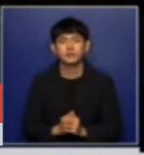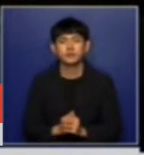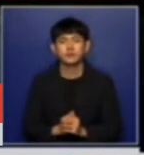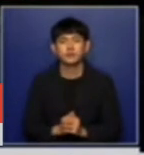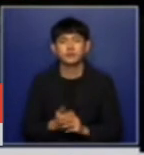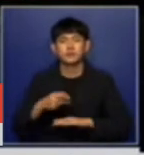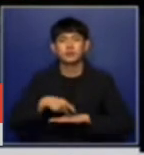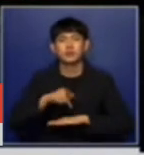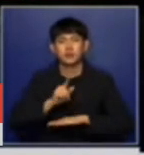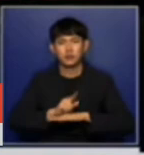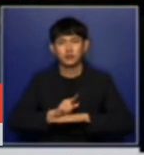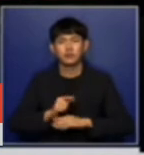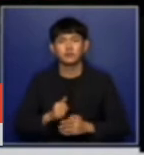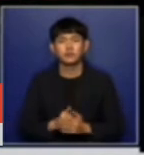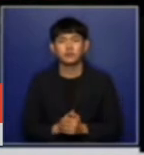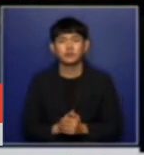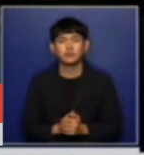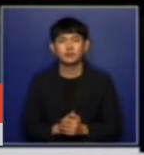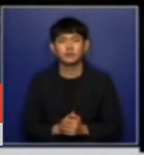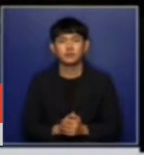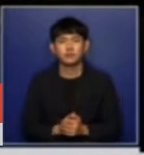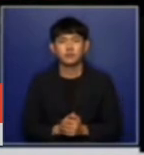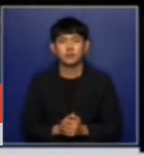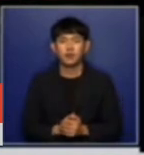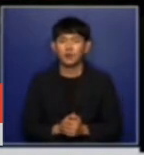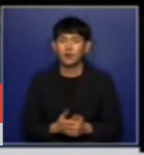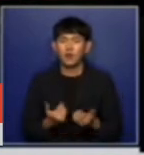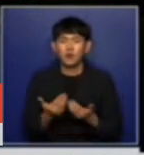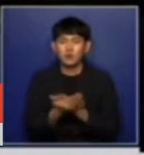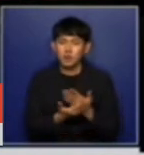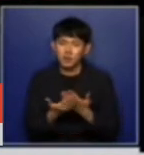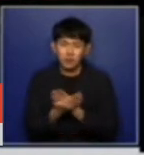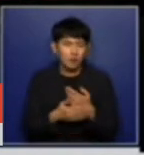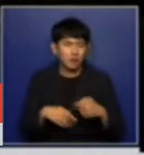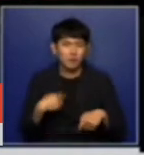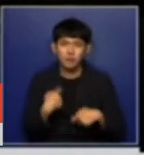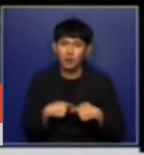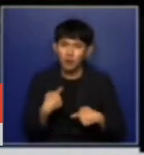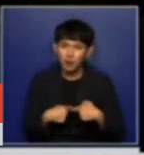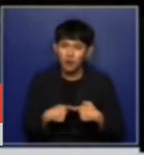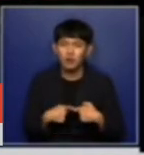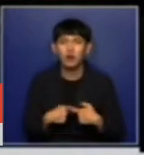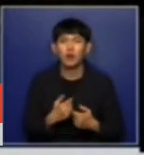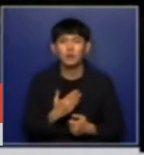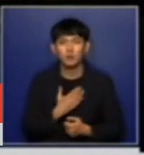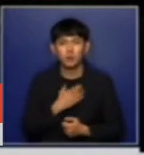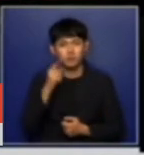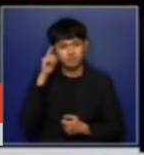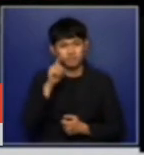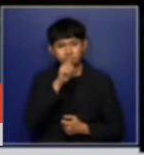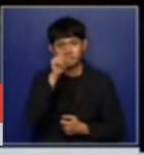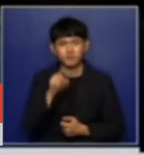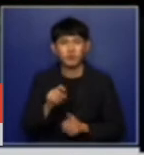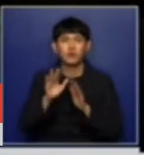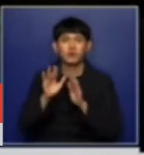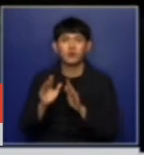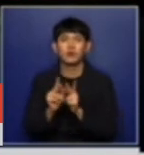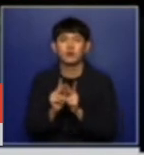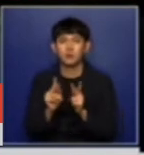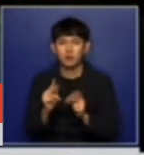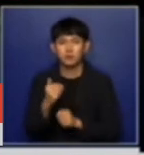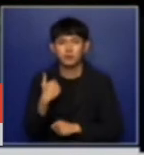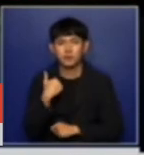ท่านประธานครับด้วยความลำบากในการพิจารณาอย่างนี้เนี่ยผมจะมีข้อสังเกตฝากไปยังท่านกรรมการอีกเยอะ